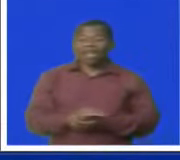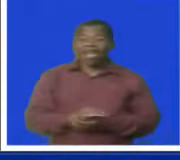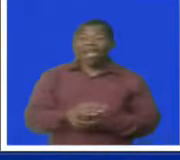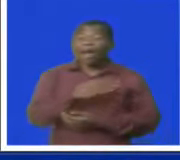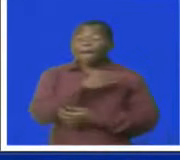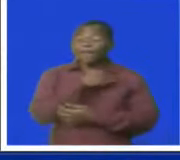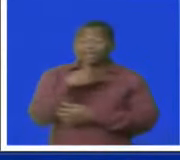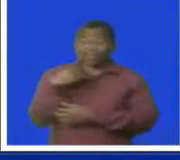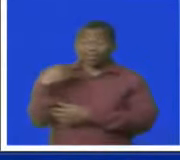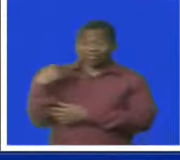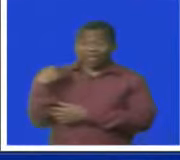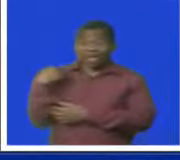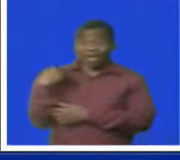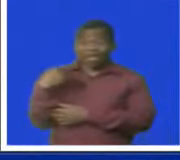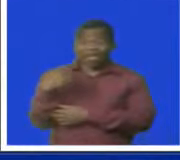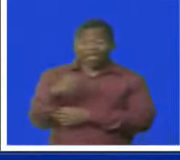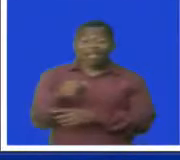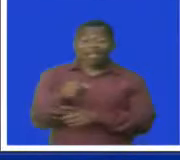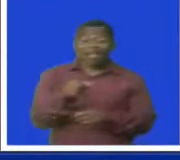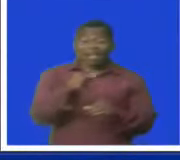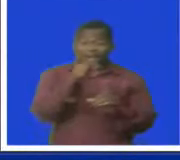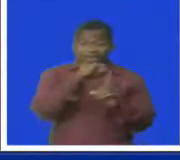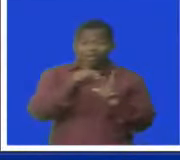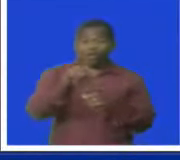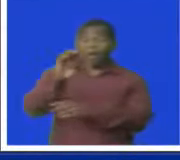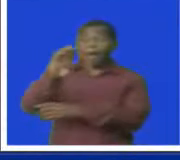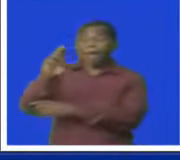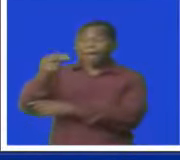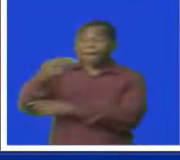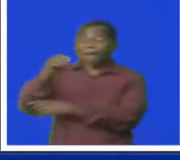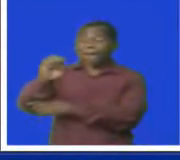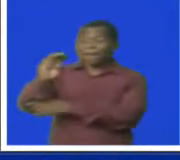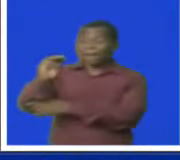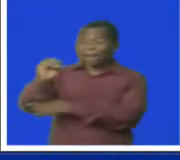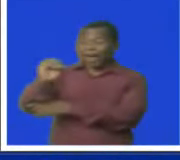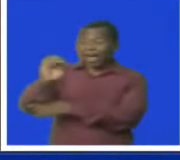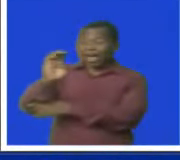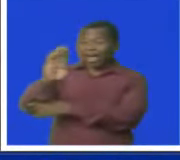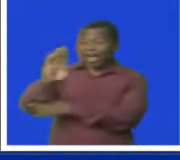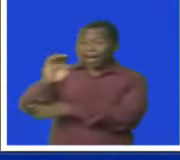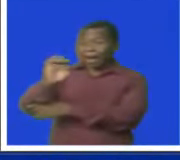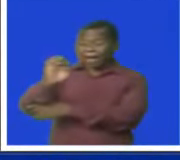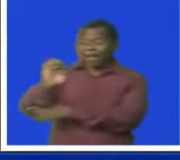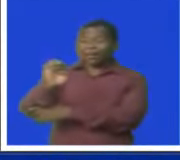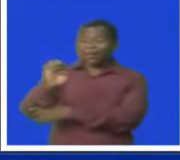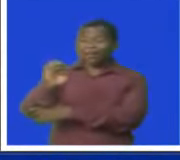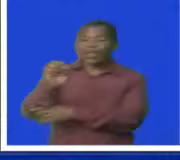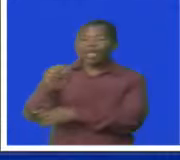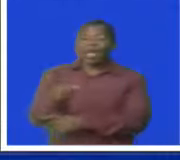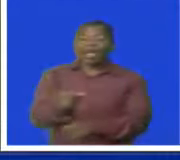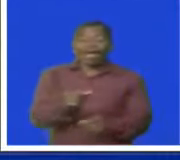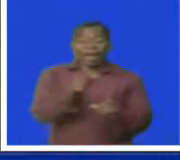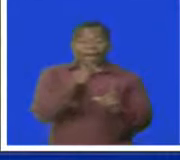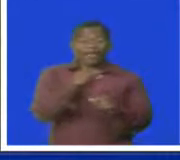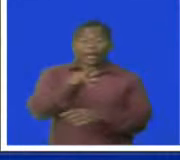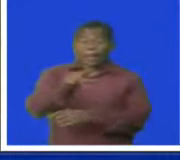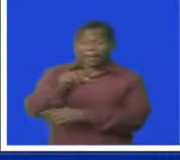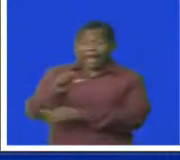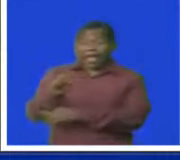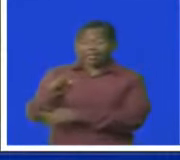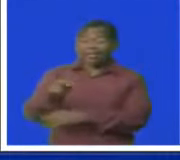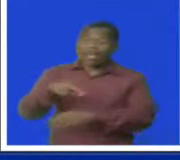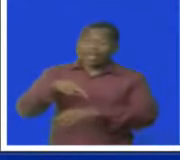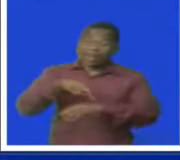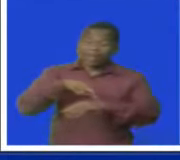kuleli tiko Dokas Dlamini ibonge emalunga kuchubeka nekubambelela kulo msebenzi nanoma simo bese simatima lokuke sowuvulwa